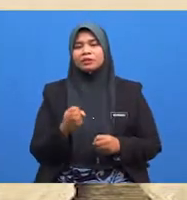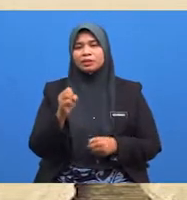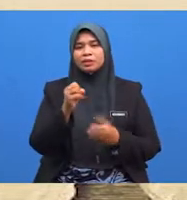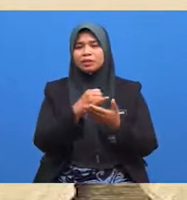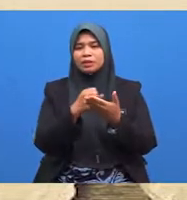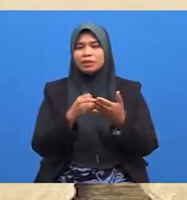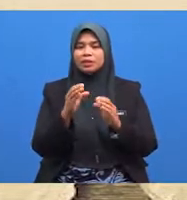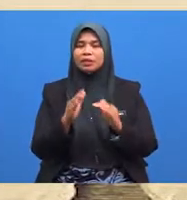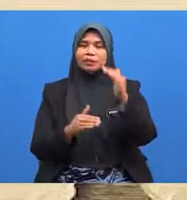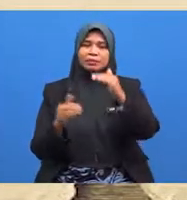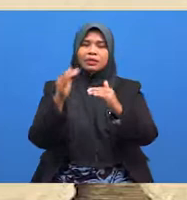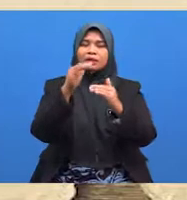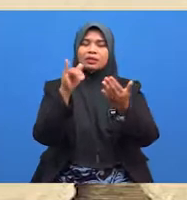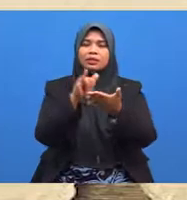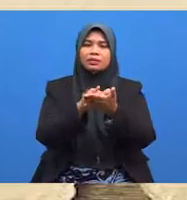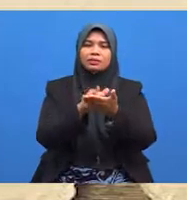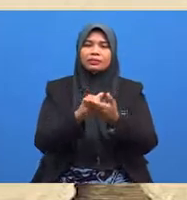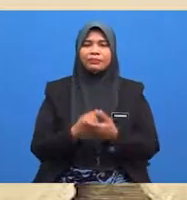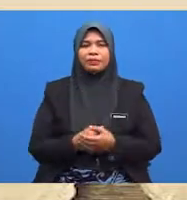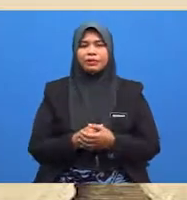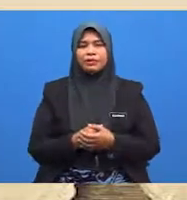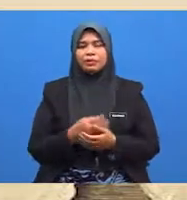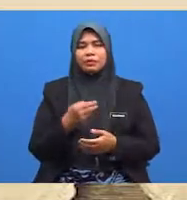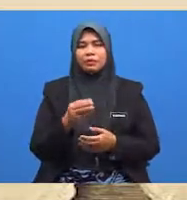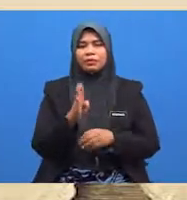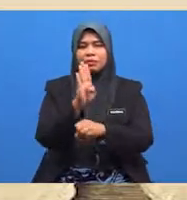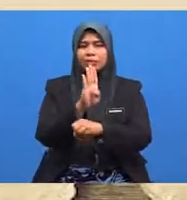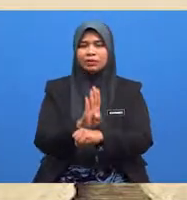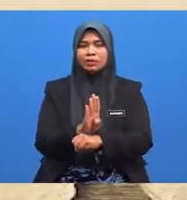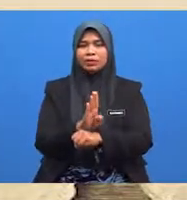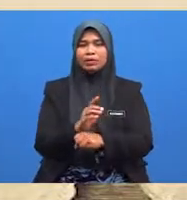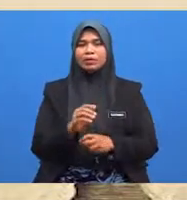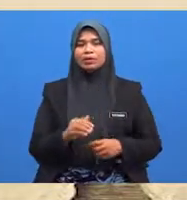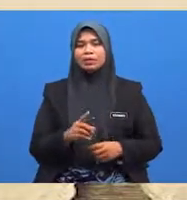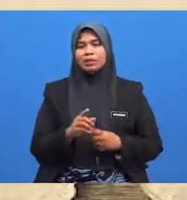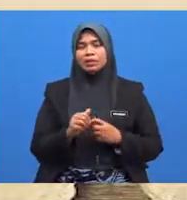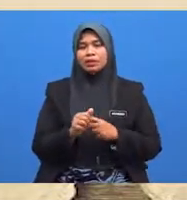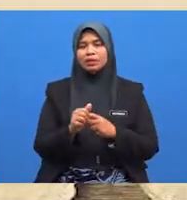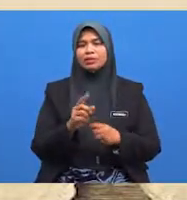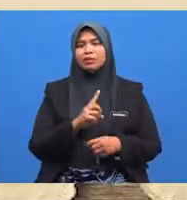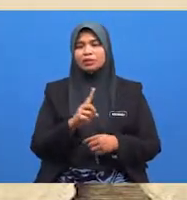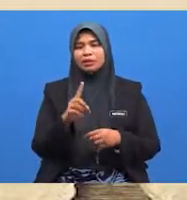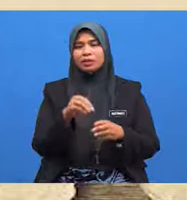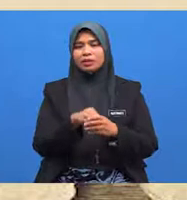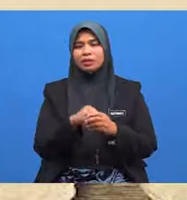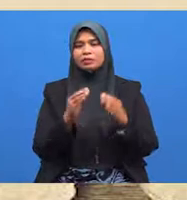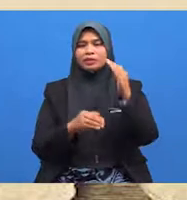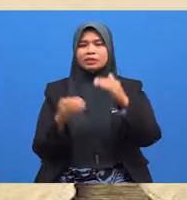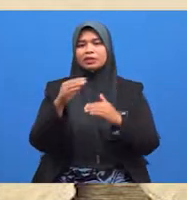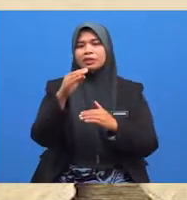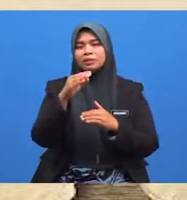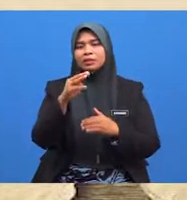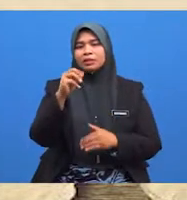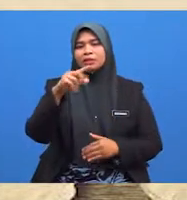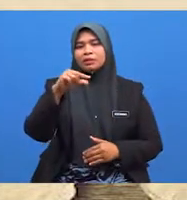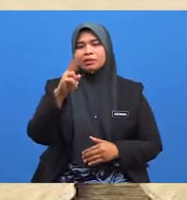Pengaruh seni bina tempatan berunsurkan Islam dalam seni bina Mughal dilihat menerusi